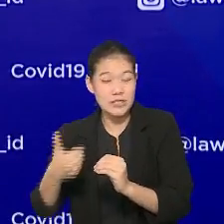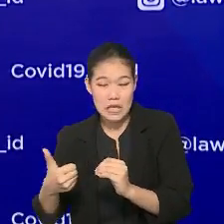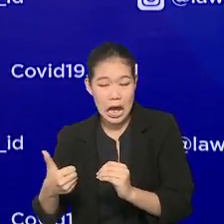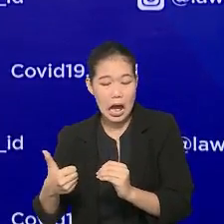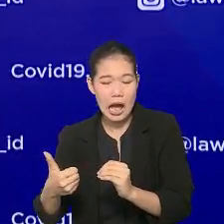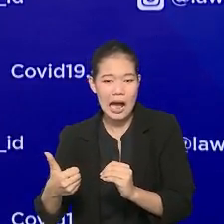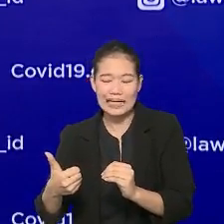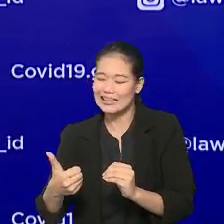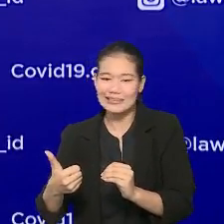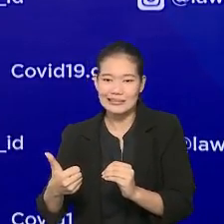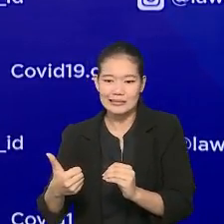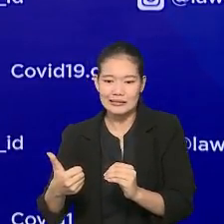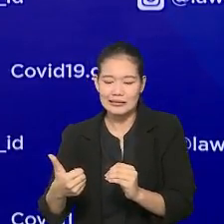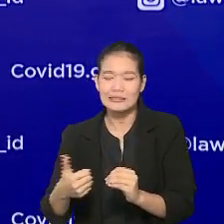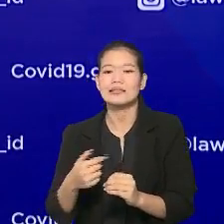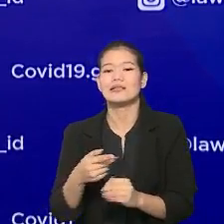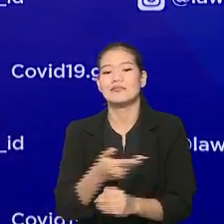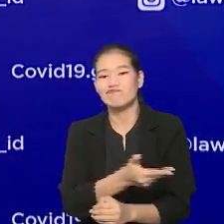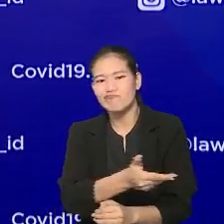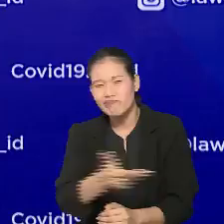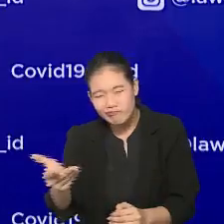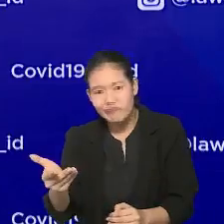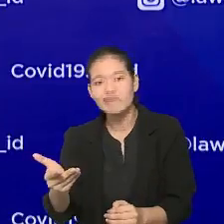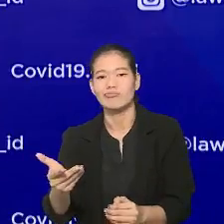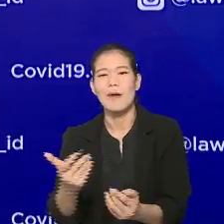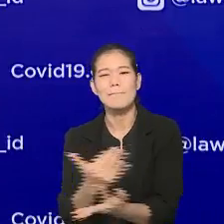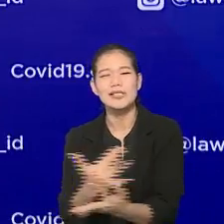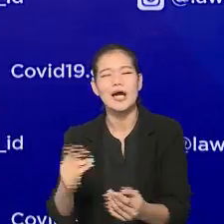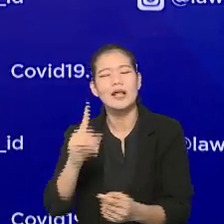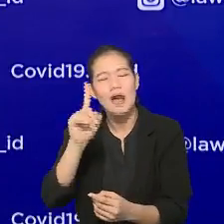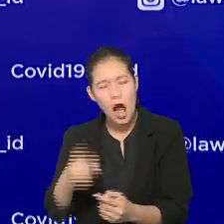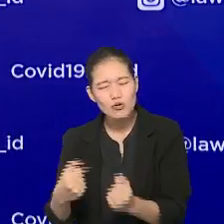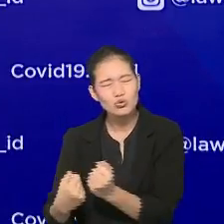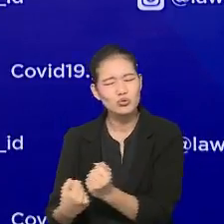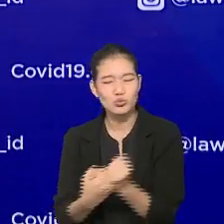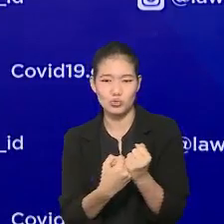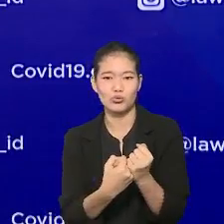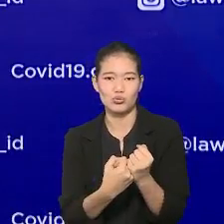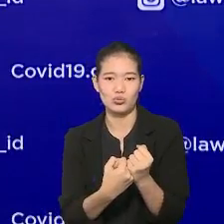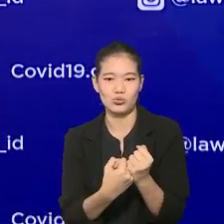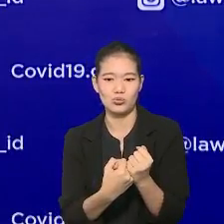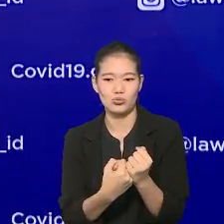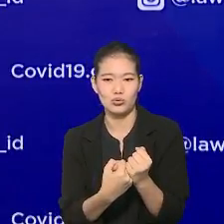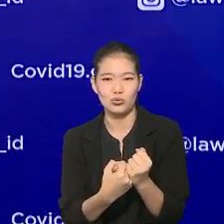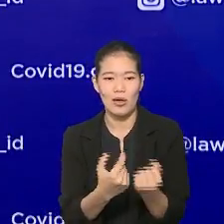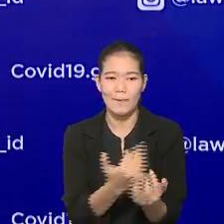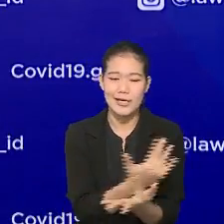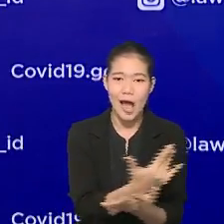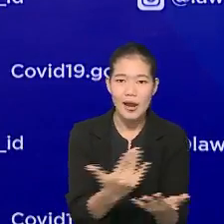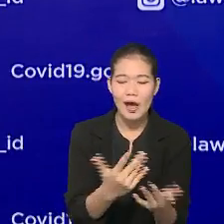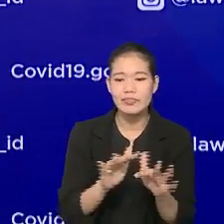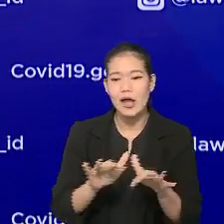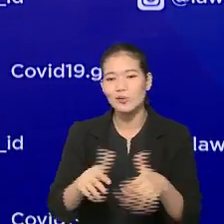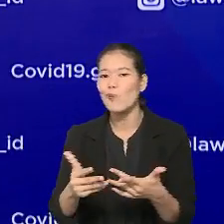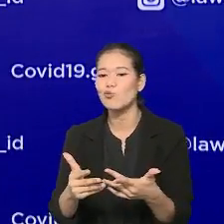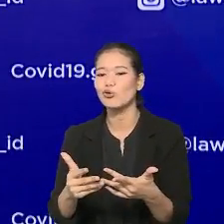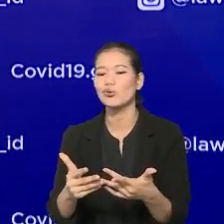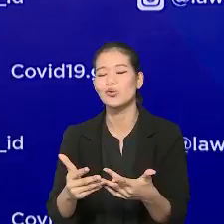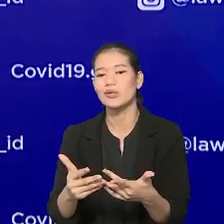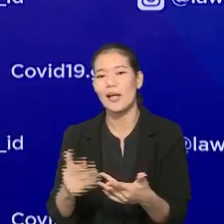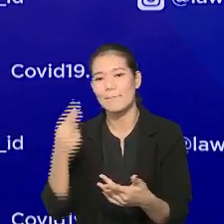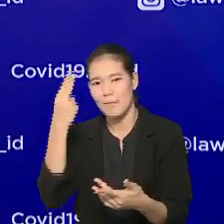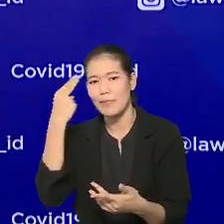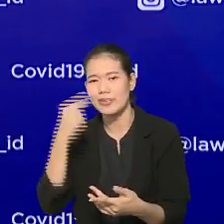gelombang ketiga di Indonesia jika tidak didukung oleh upaya lainnya, baik dari seluruh lapisan masyarakat